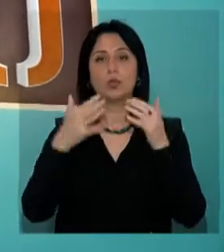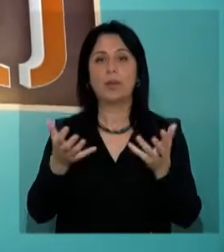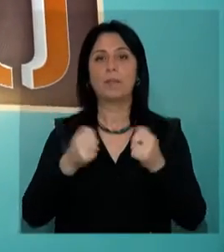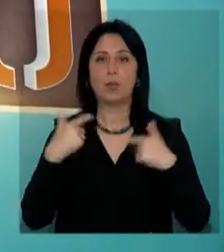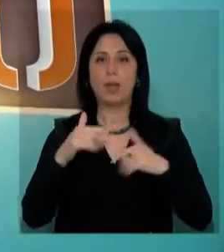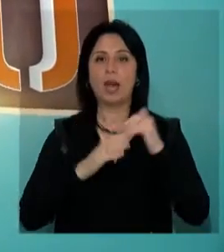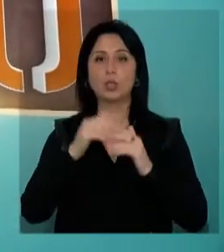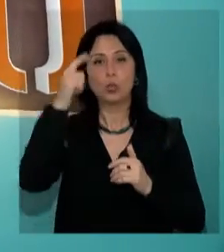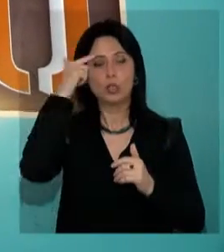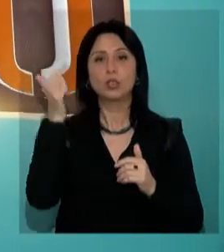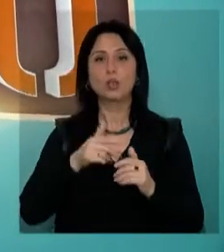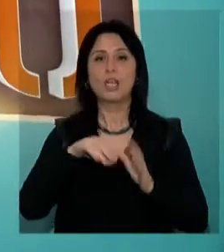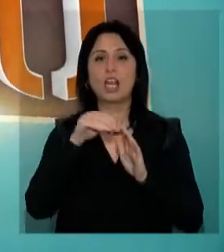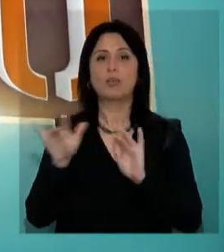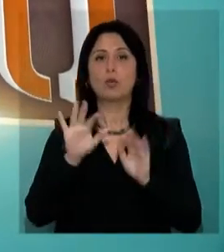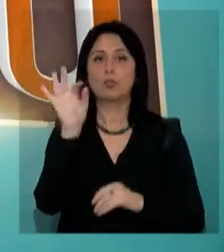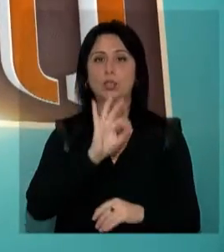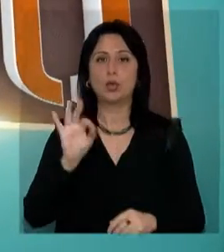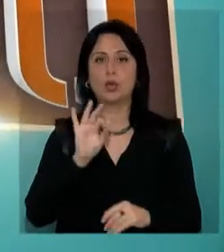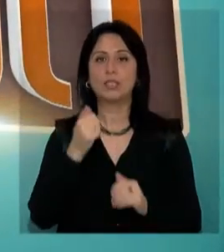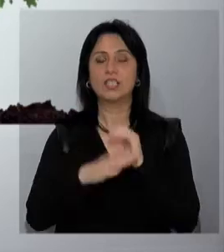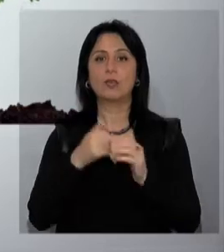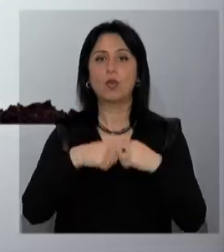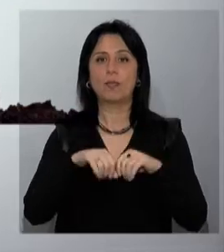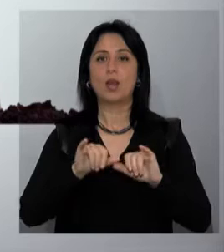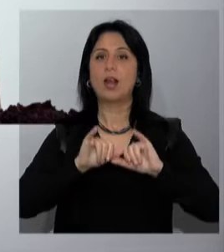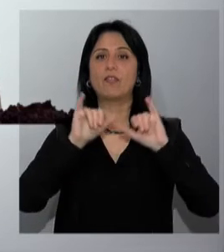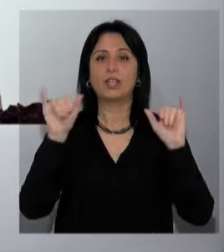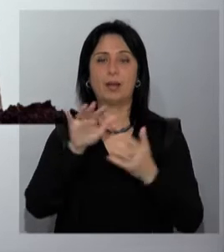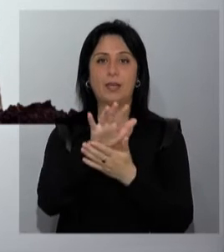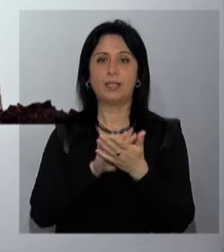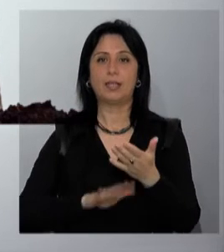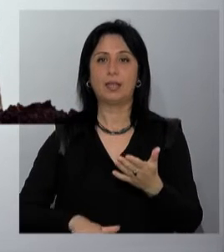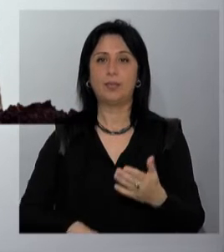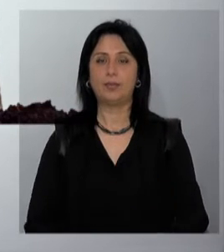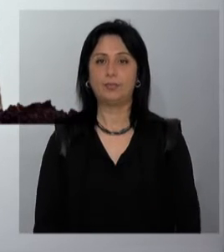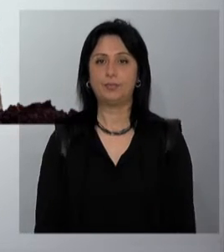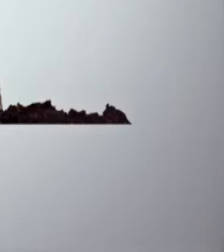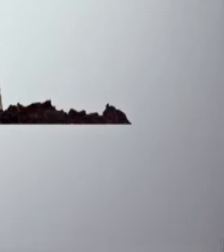prosesləri haqqında təlim-tədris bilikləri əldə ediblər. ÇESKO, inkişaf davam edir.